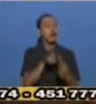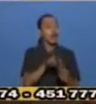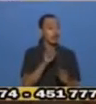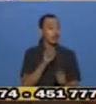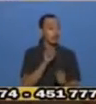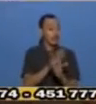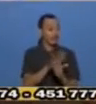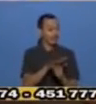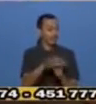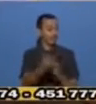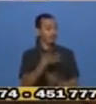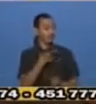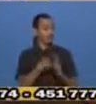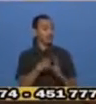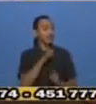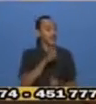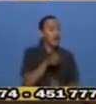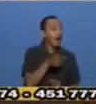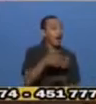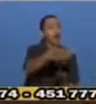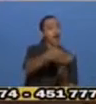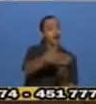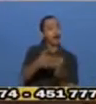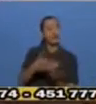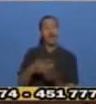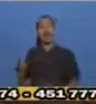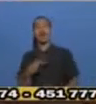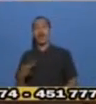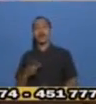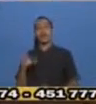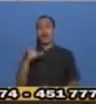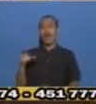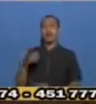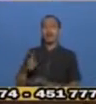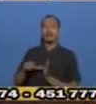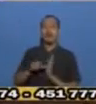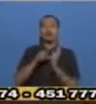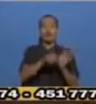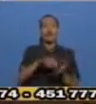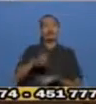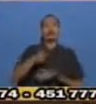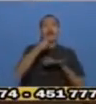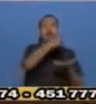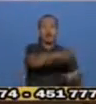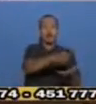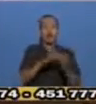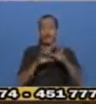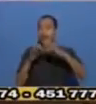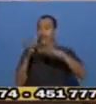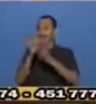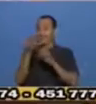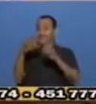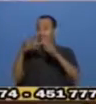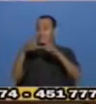karena kami mencoba untuk mencarikan bantuan sembako atau apalah dengan bukan saya, tapi saya juga mencari jaringan yang